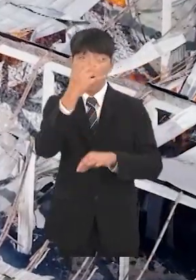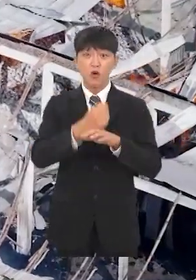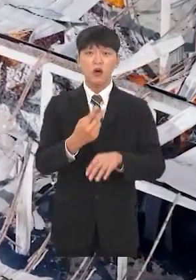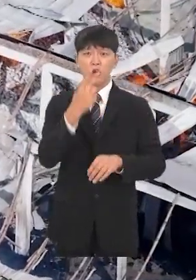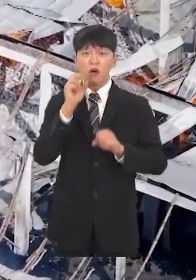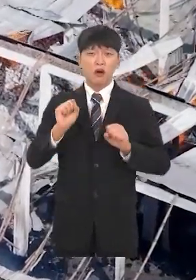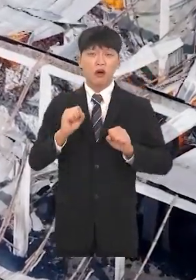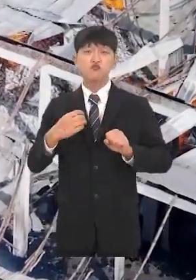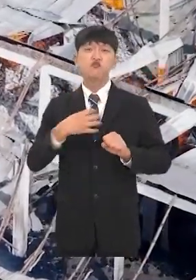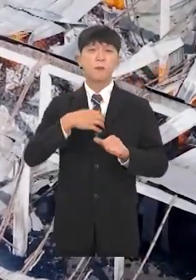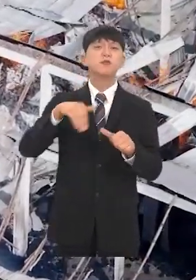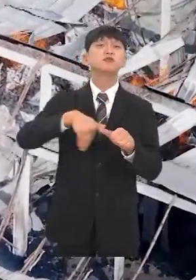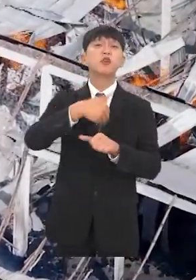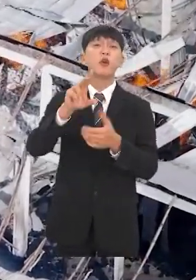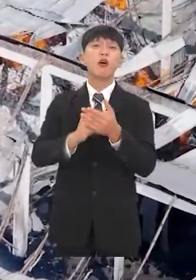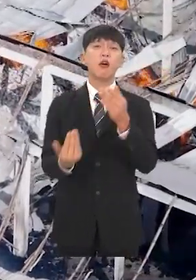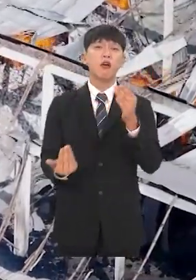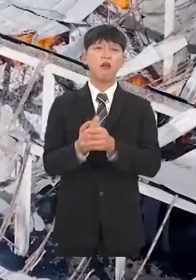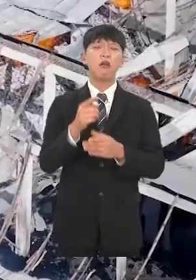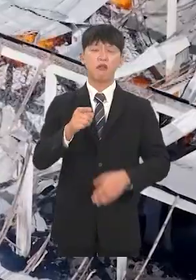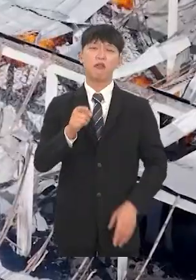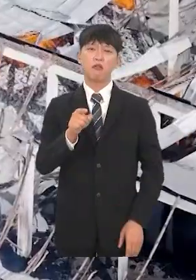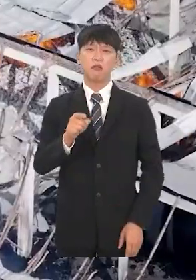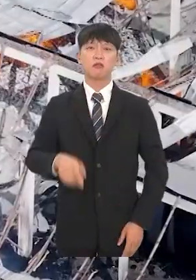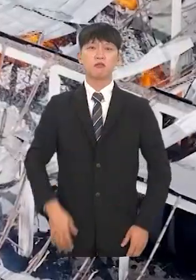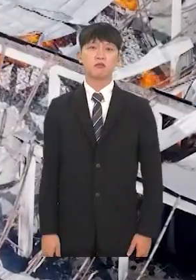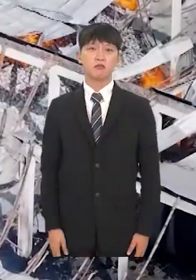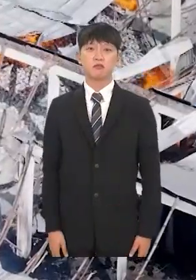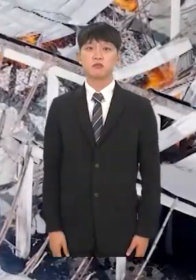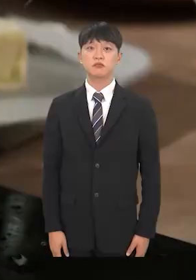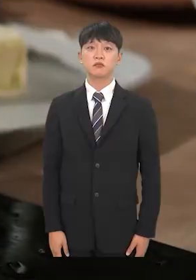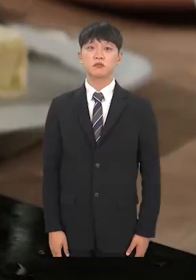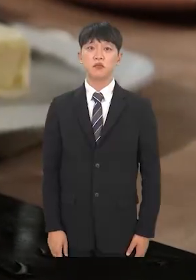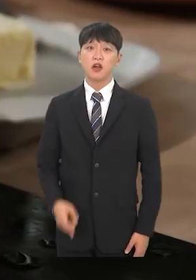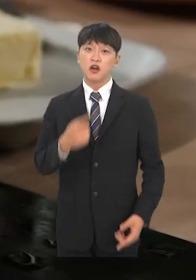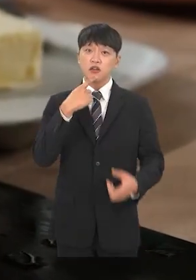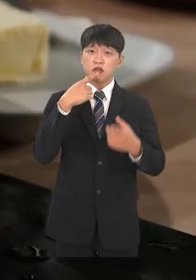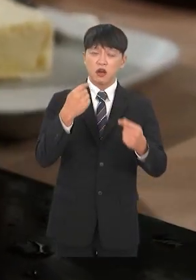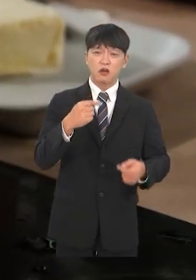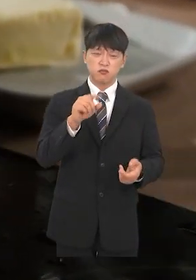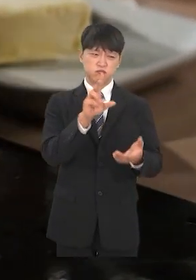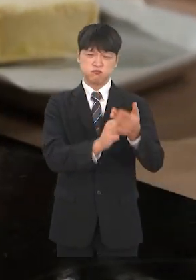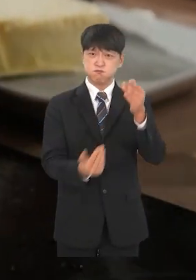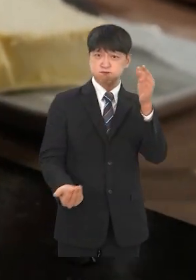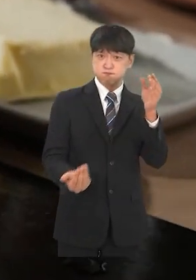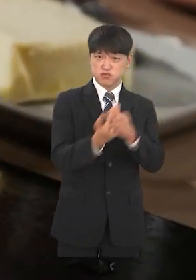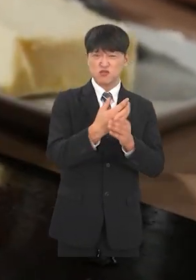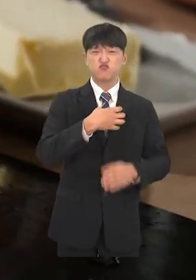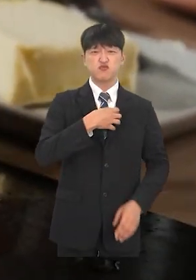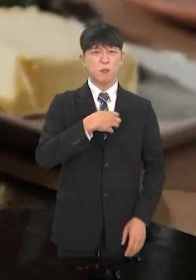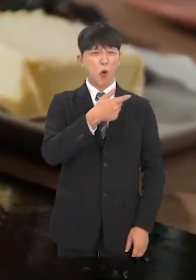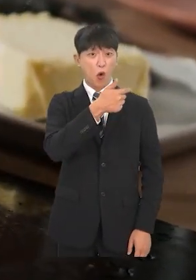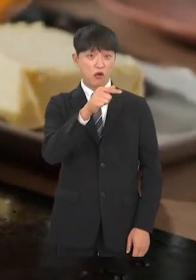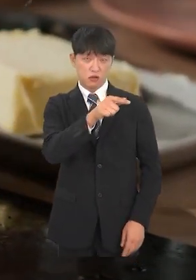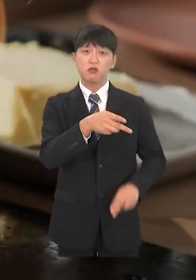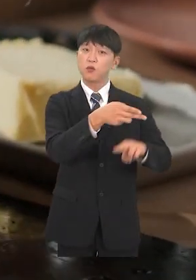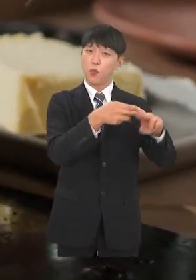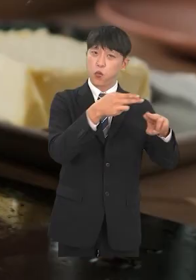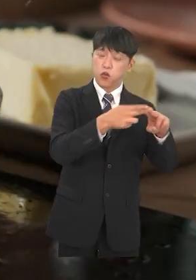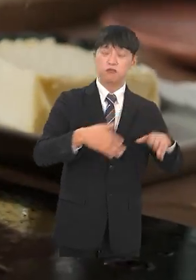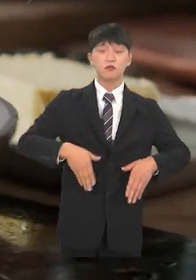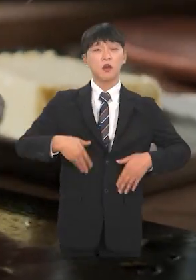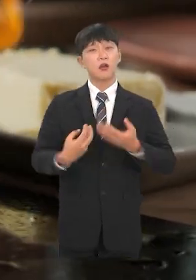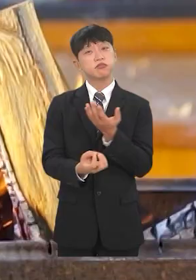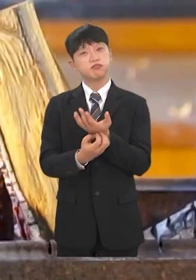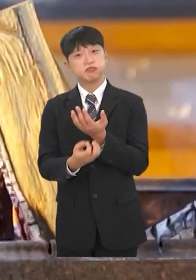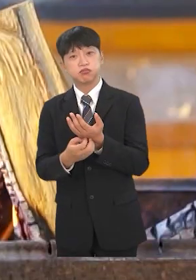목숨이 위태로운 사고가 일어날 수도 있는 양날의 검 같은 도구입니다. 이처럼 엄청난 위력을 가진 불은 요리를 할 때,